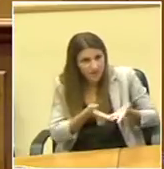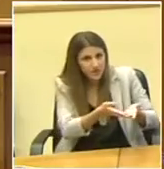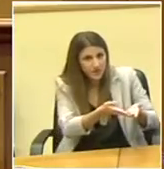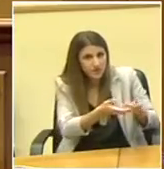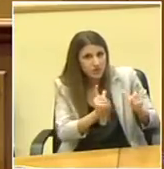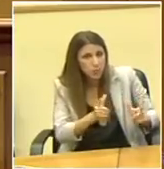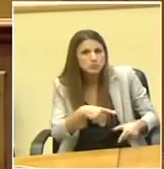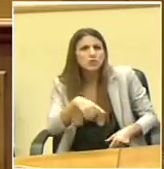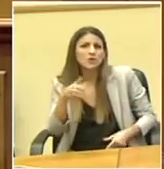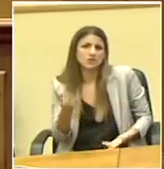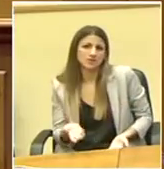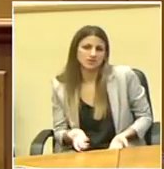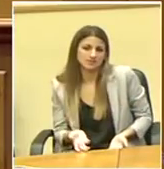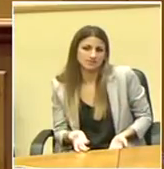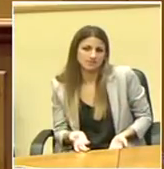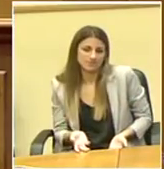Δεν σημαίνει αυτό.